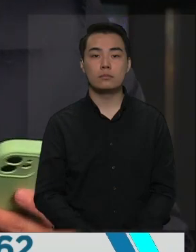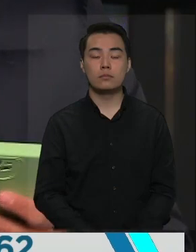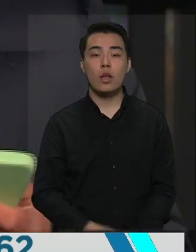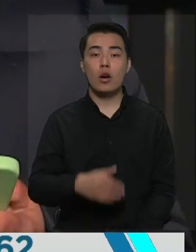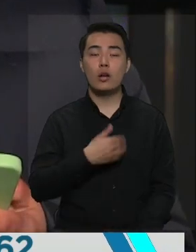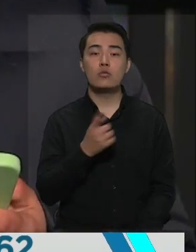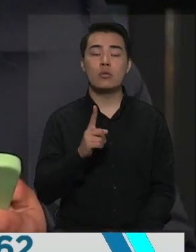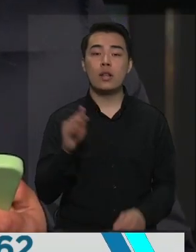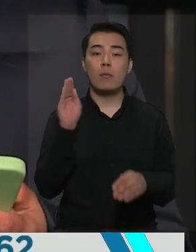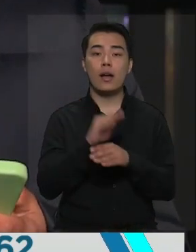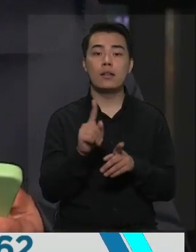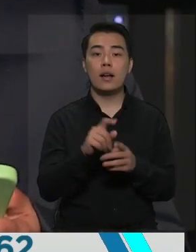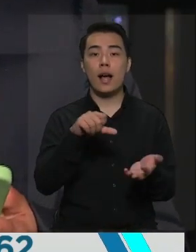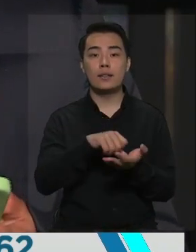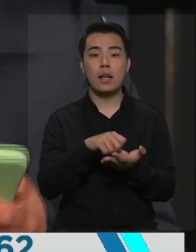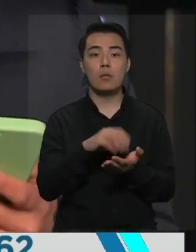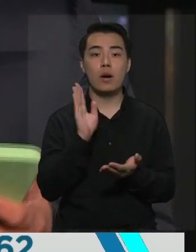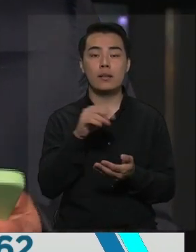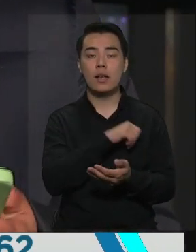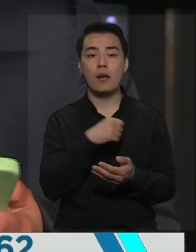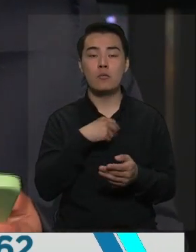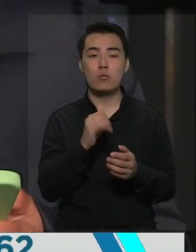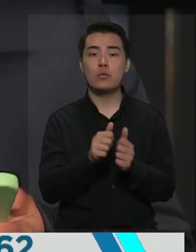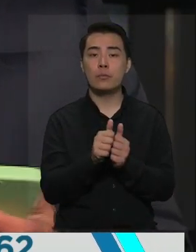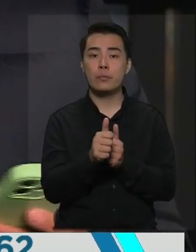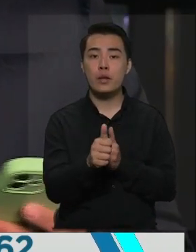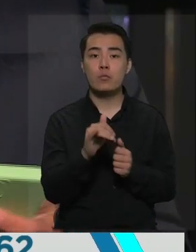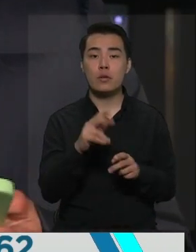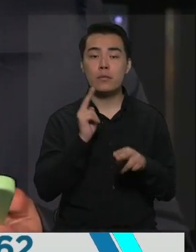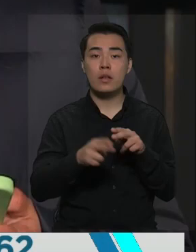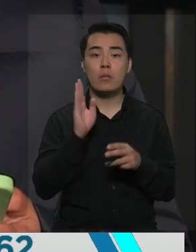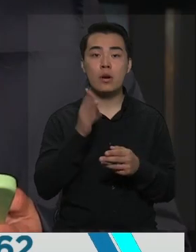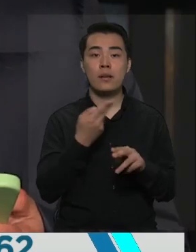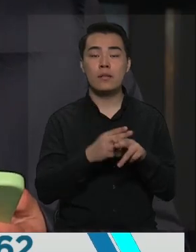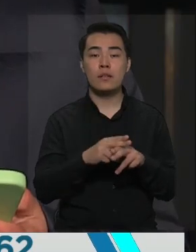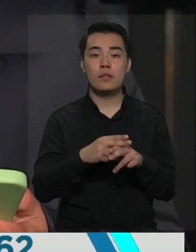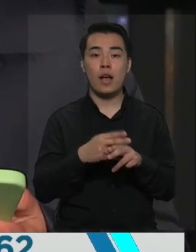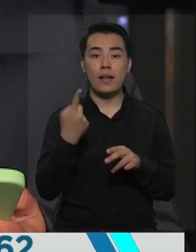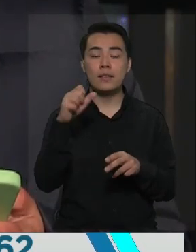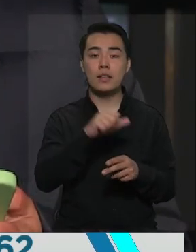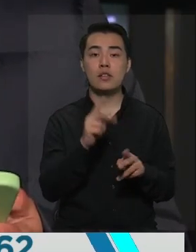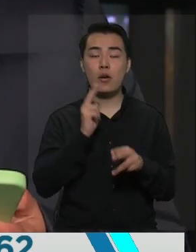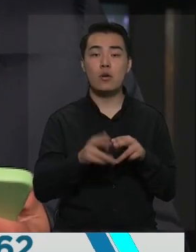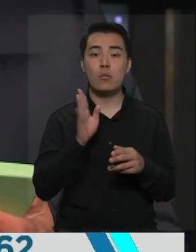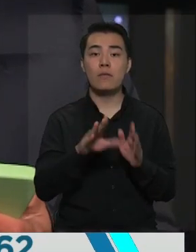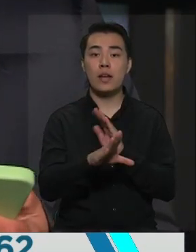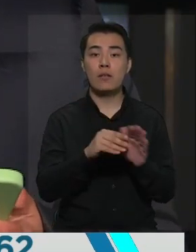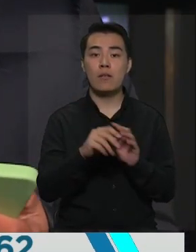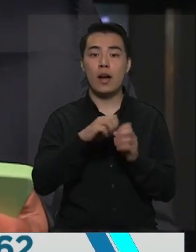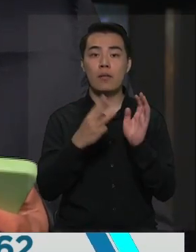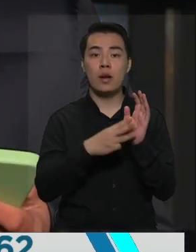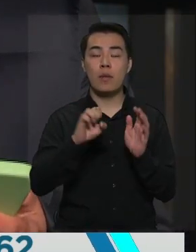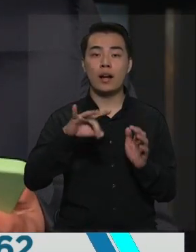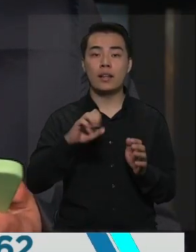хочется добавить что кандидаты фактически У финишной прямой предвыборная гонка закончится ровно через неделю 18 марта